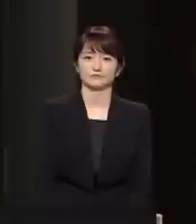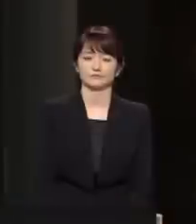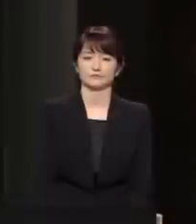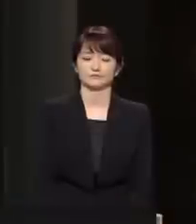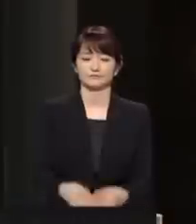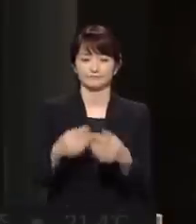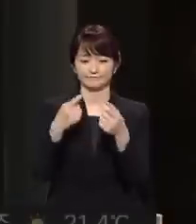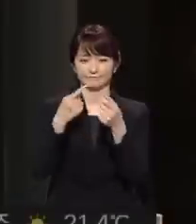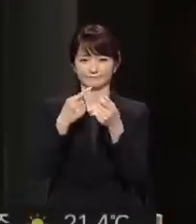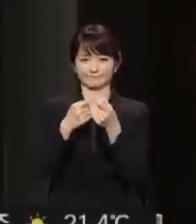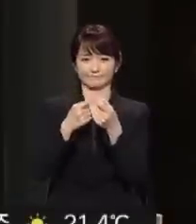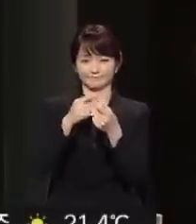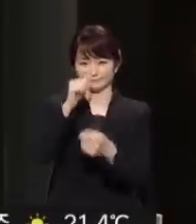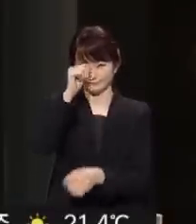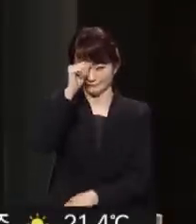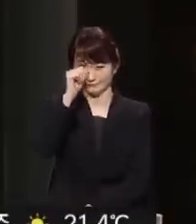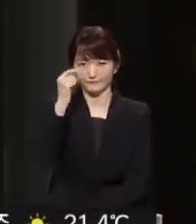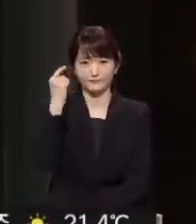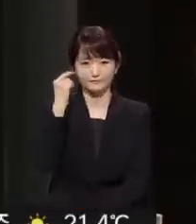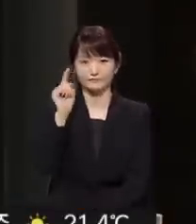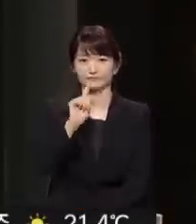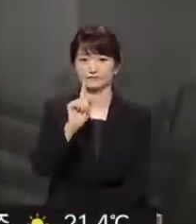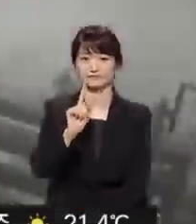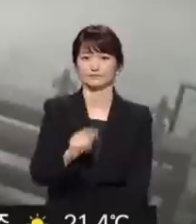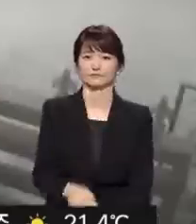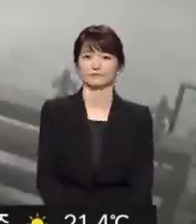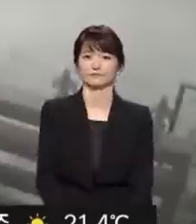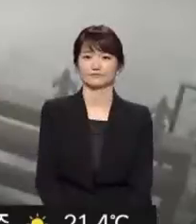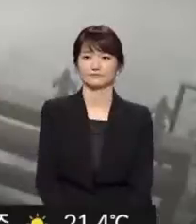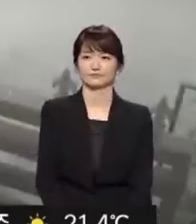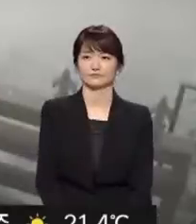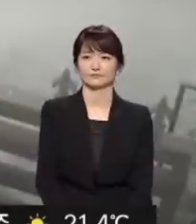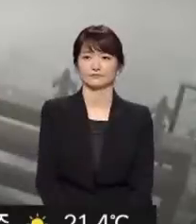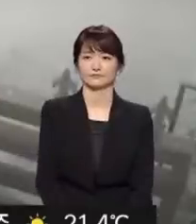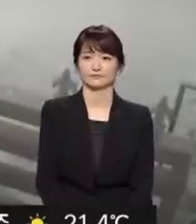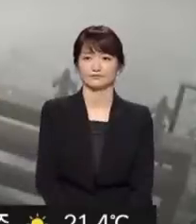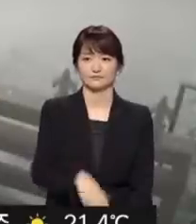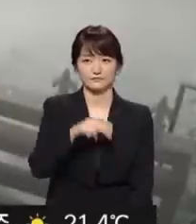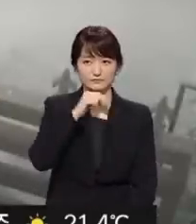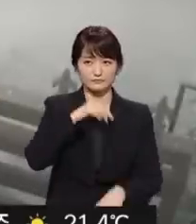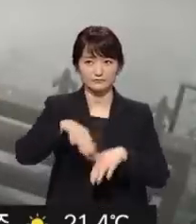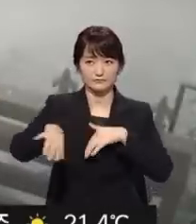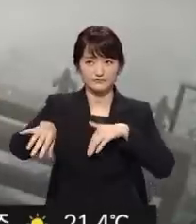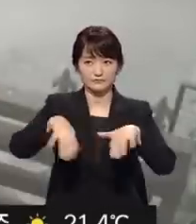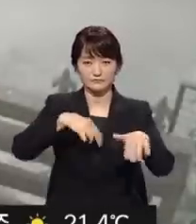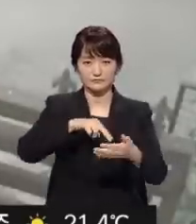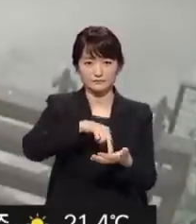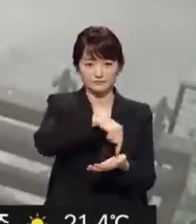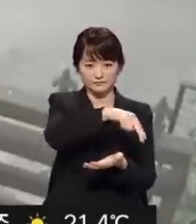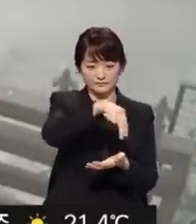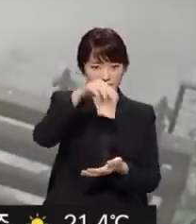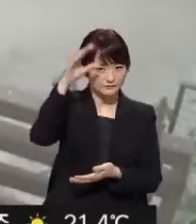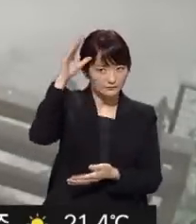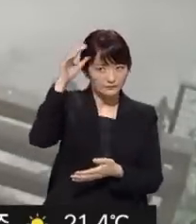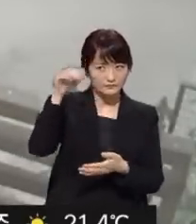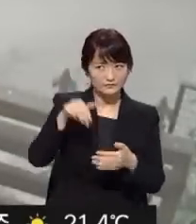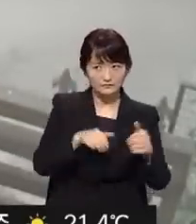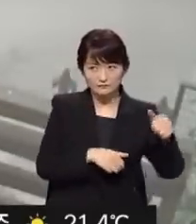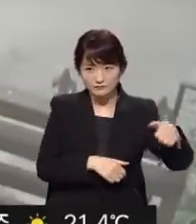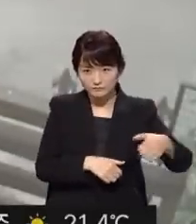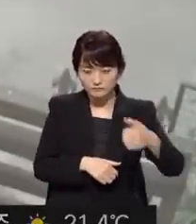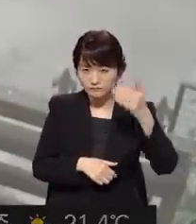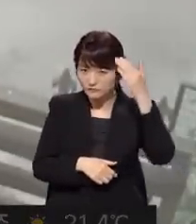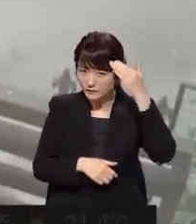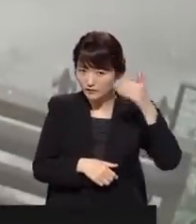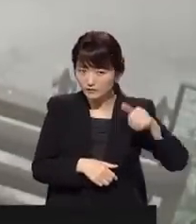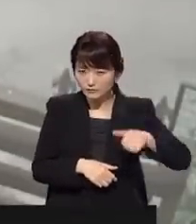자, 오늘 첫 번째 픽 인도로 가보시죠. 네, 골목인데요. 떠돌이 개들이 어슬렁거리고 있습니다. 검은